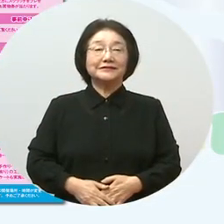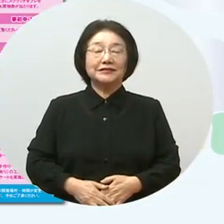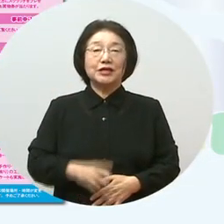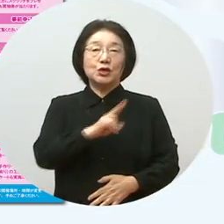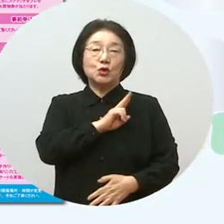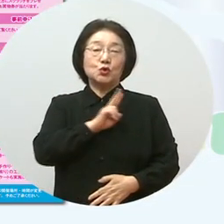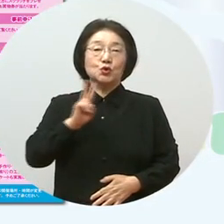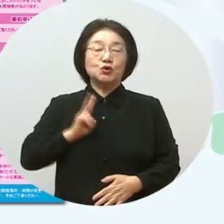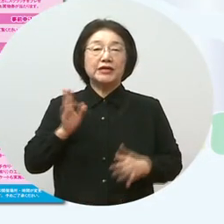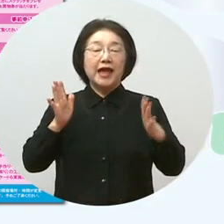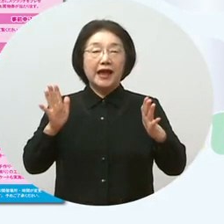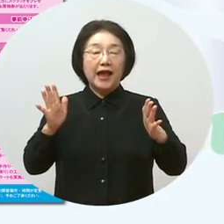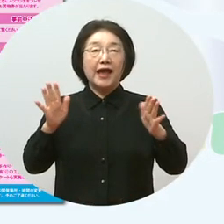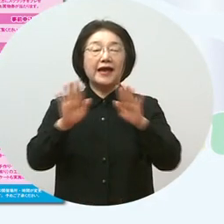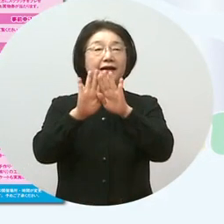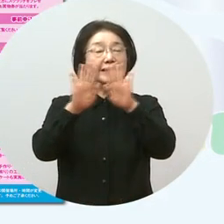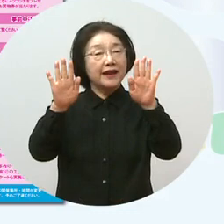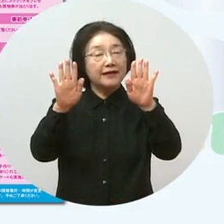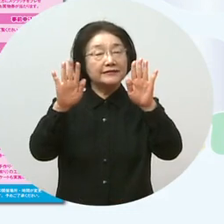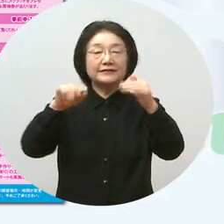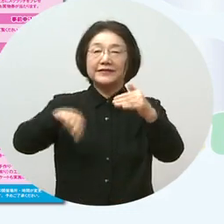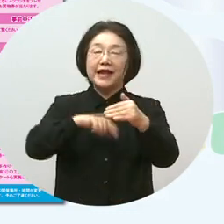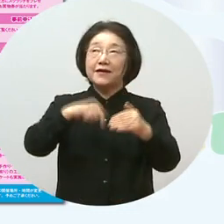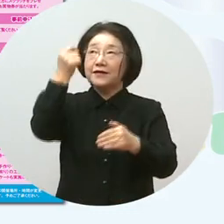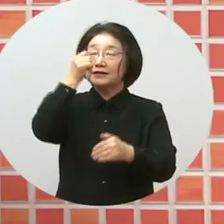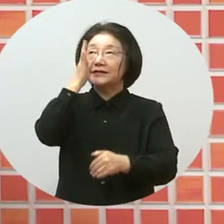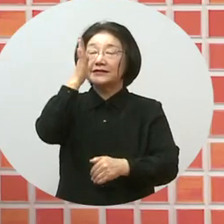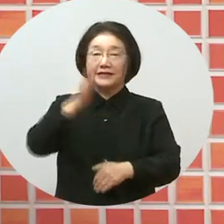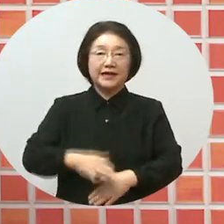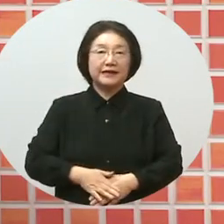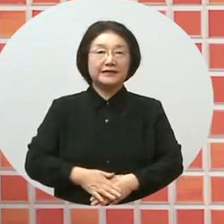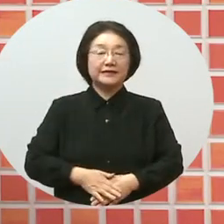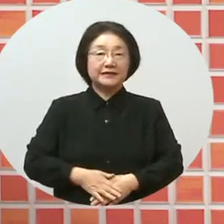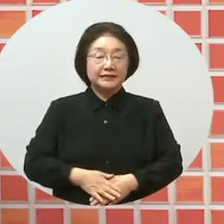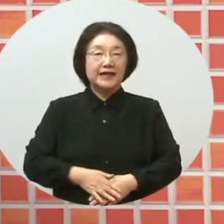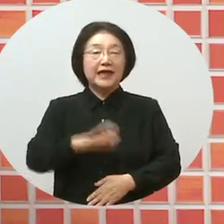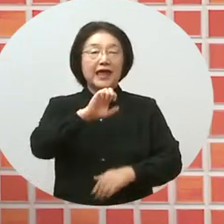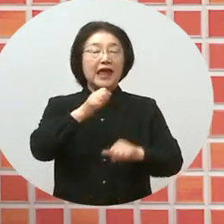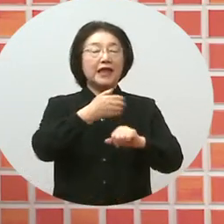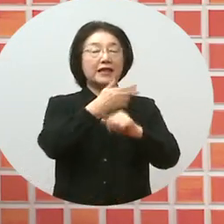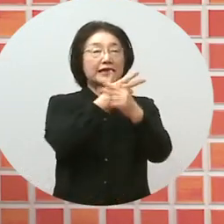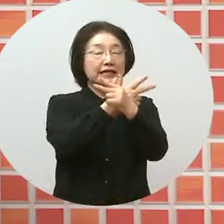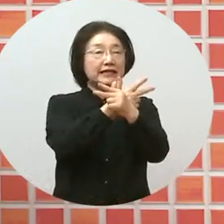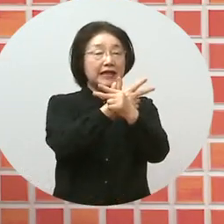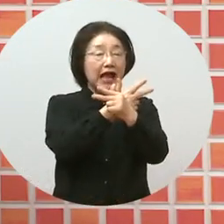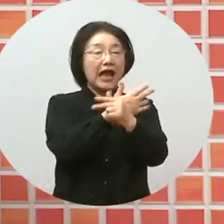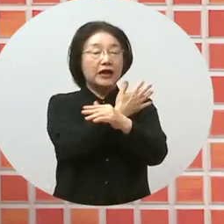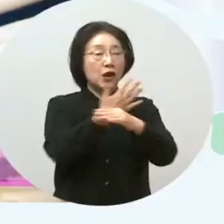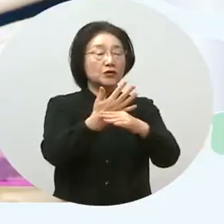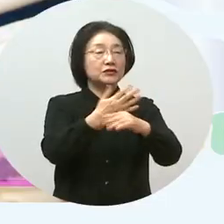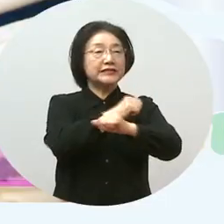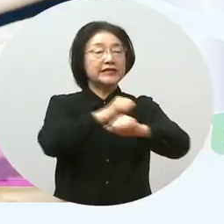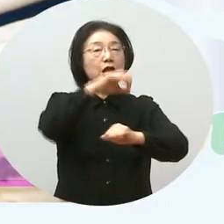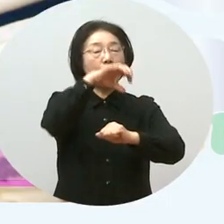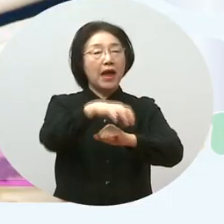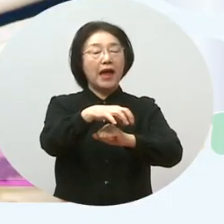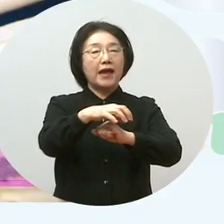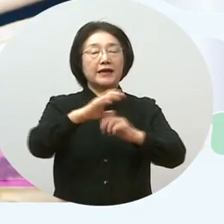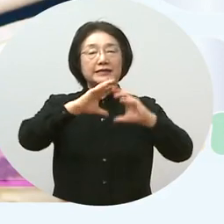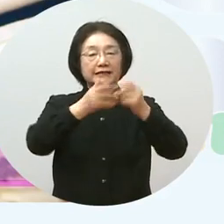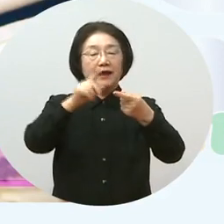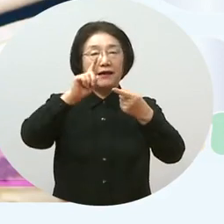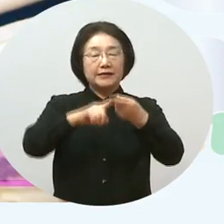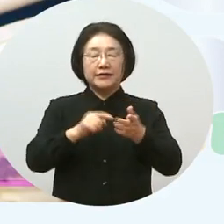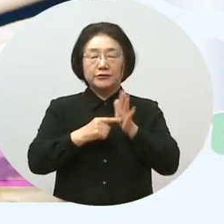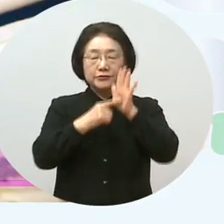間開催されるイベントについて教えてください。 はい、江ノ島北緑地広場、特設ステージでは世界的な太鼓奏